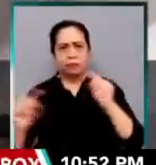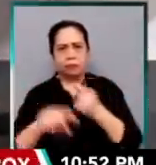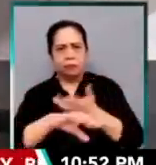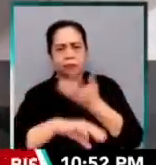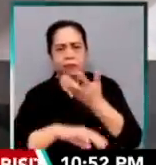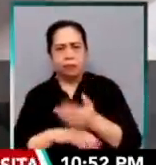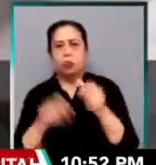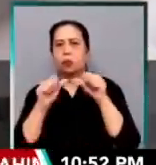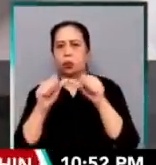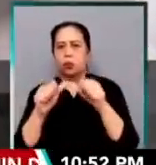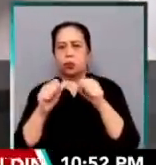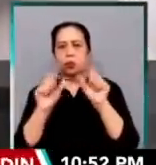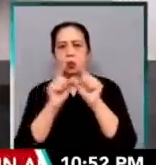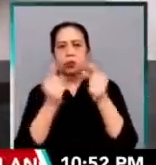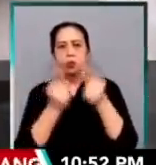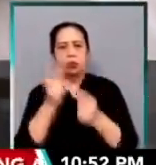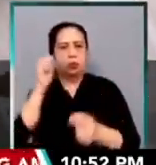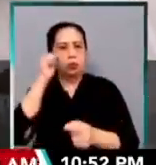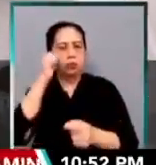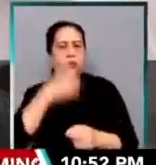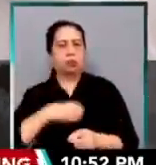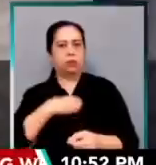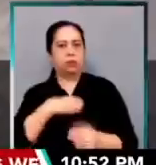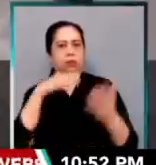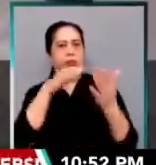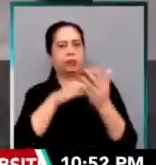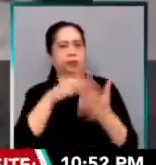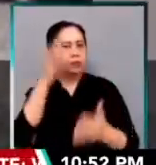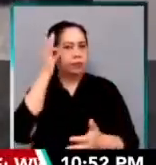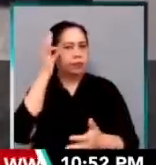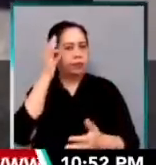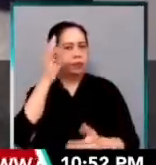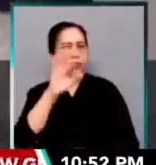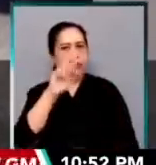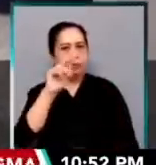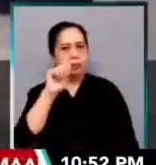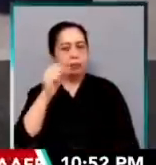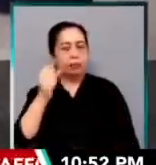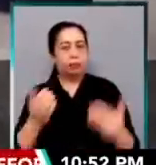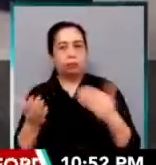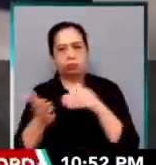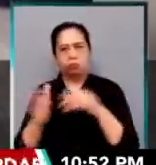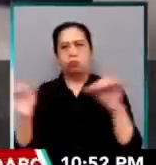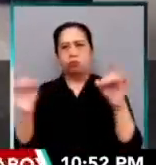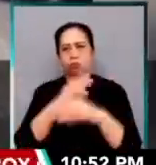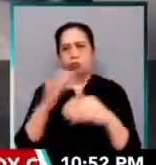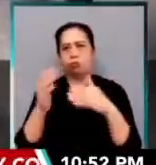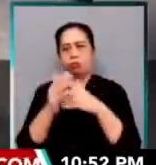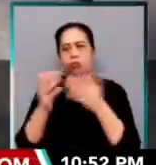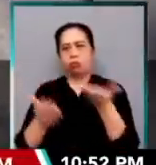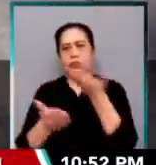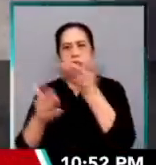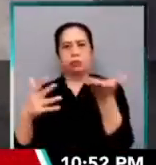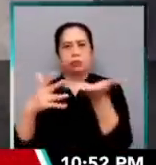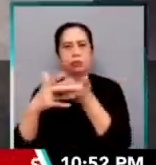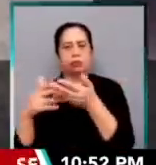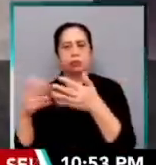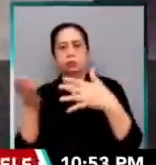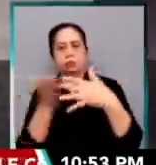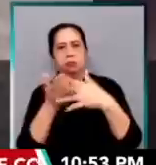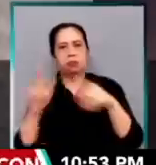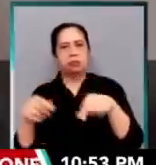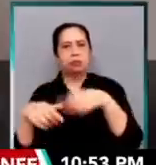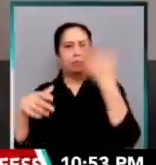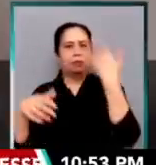ng kampo ni Alcid ang reklamo laban kay Fariñas. Magsasampa rin daw ng kaso si Fariñas laban naman sa dating